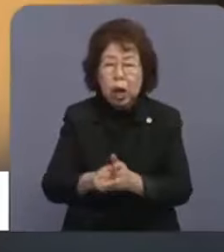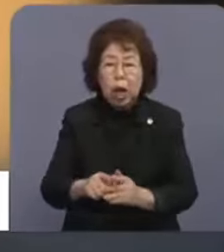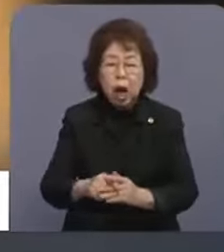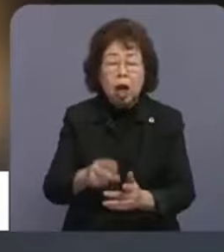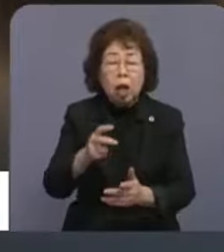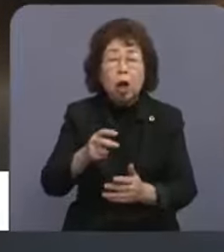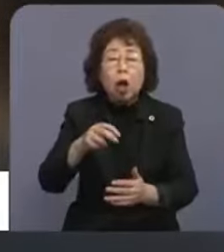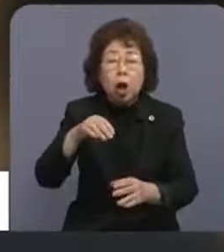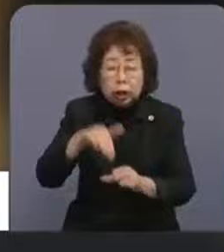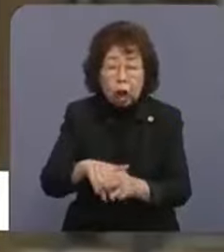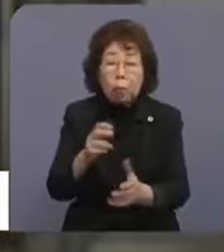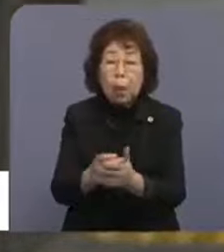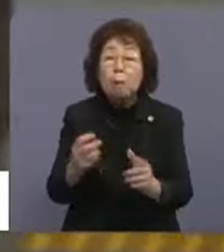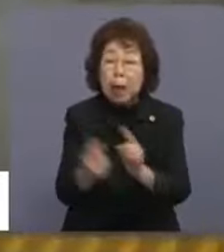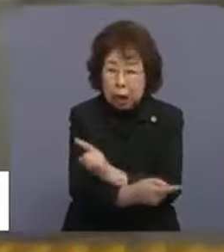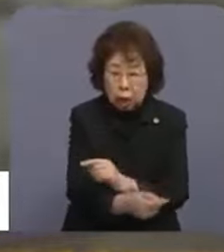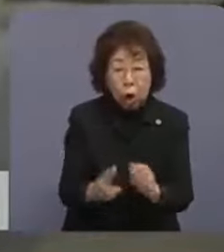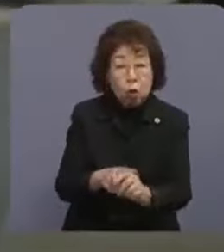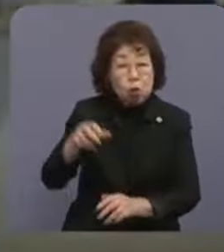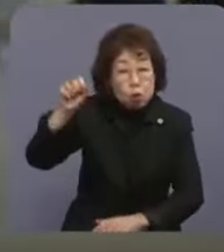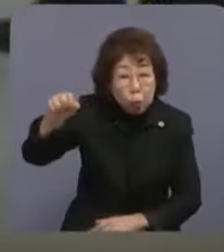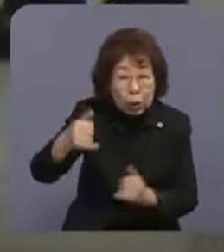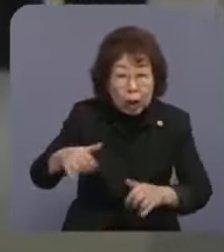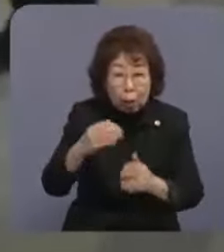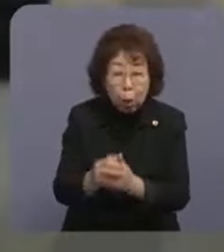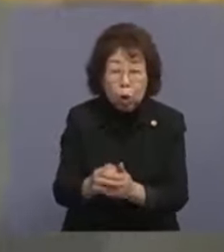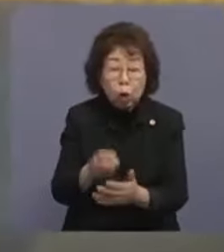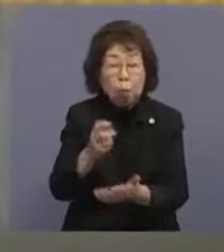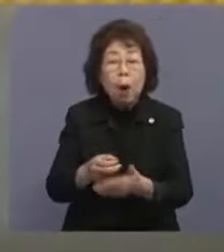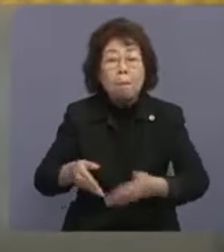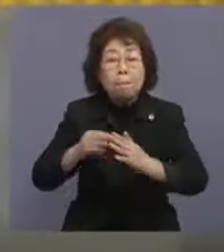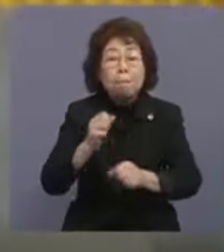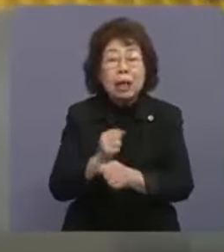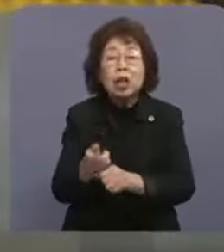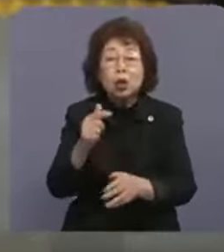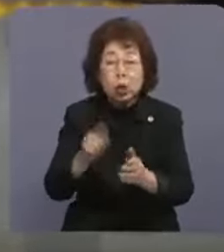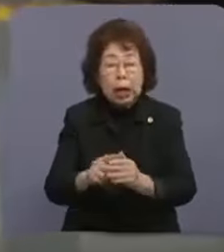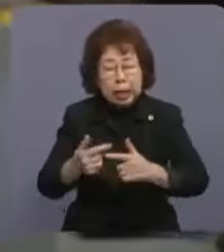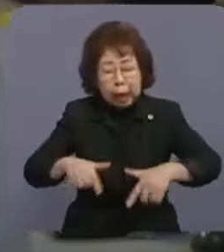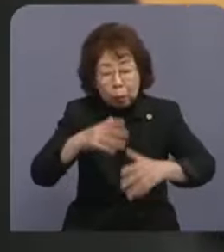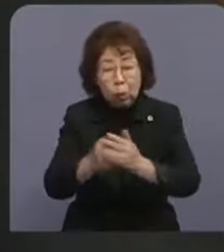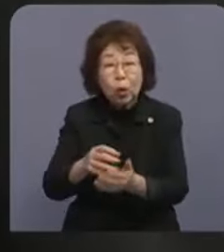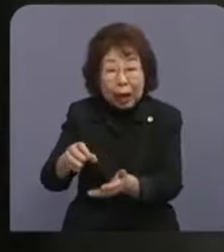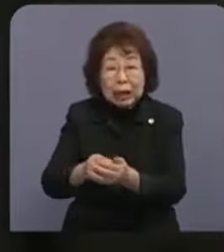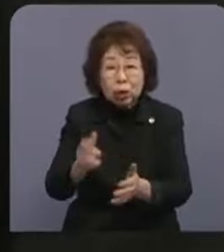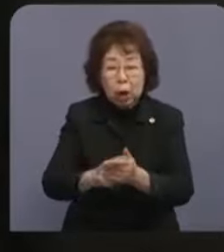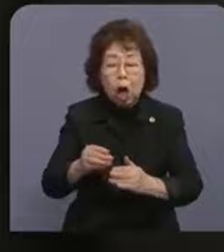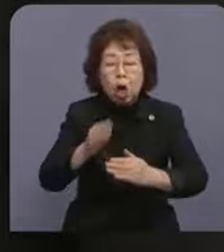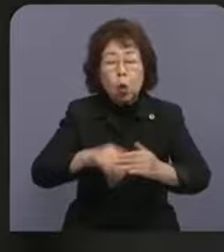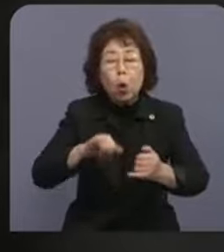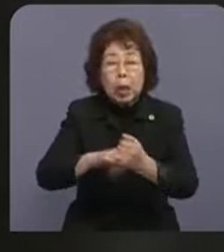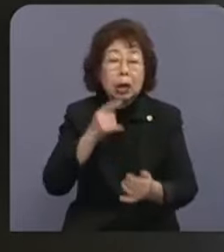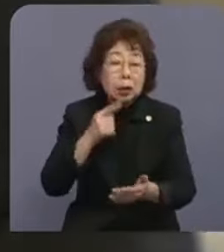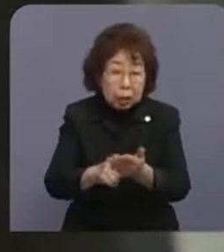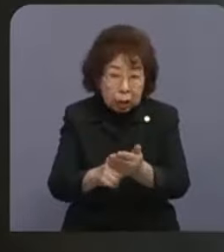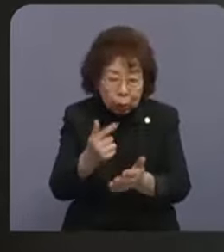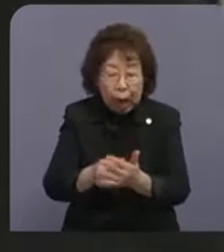공직선거법을 개정해 국회의원 후보자도 구체적인 입법 계획과 소요 예산 등을 담은 공약서를